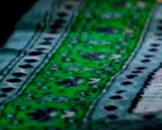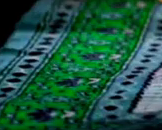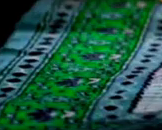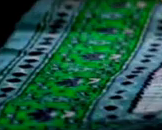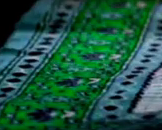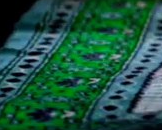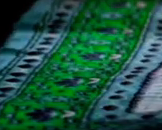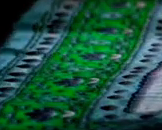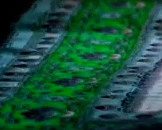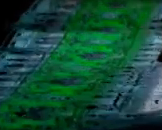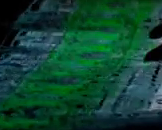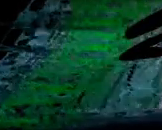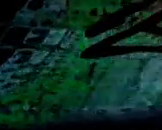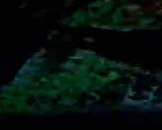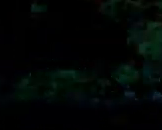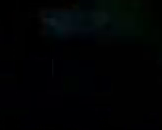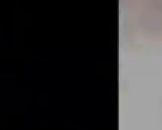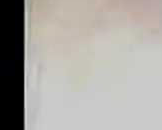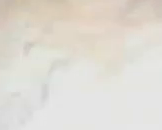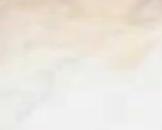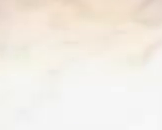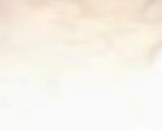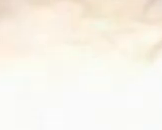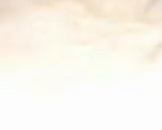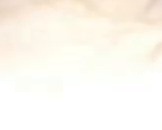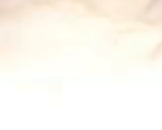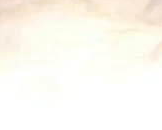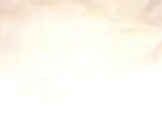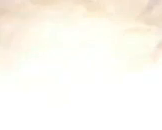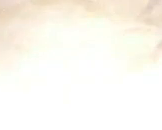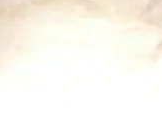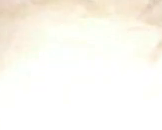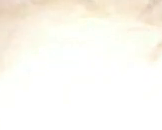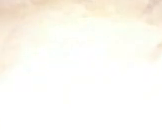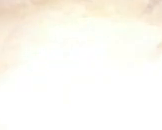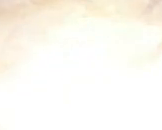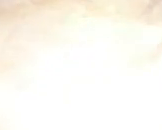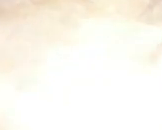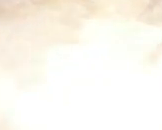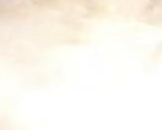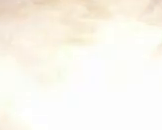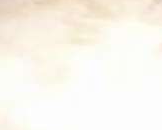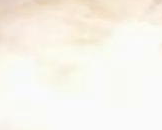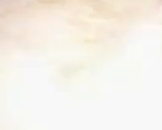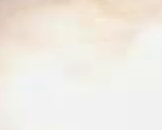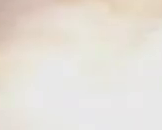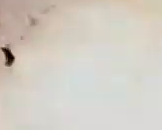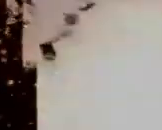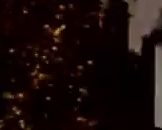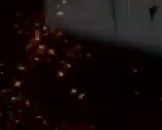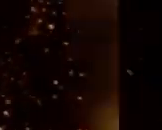شجرة احتلم فأفتاه بعض الناس بهجوم الرسل اغتسل